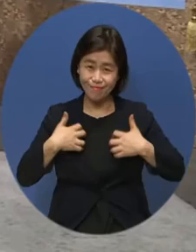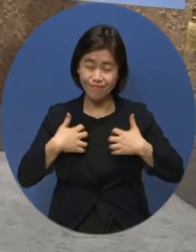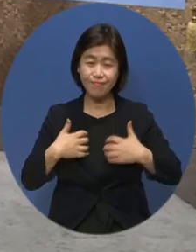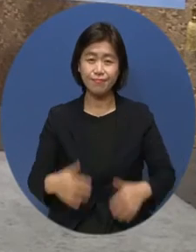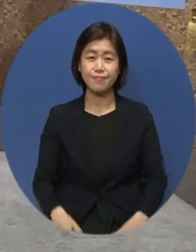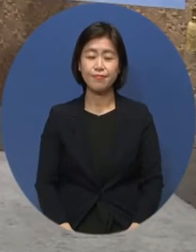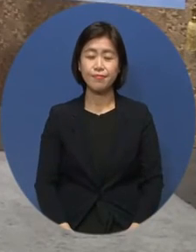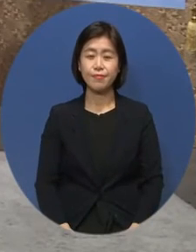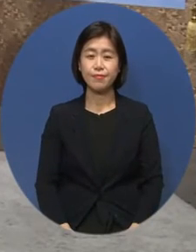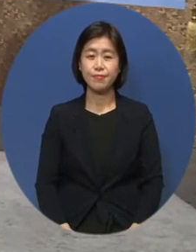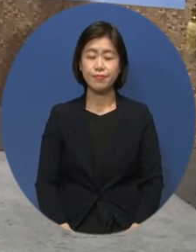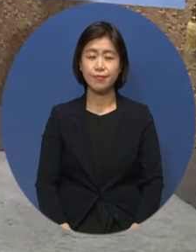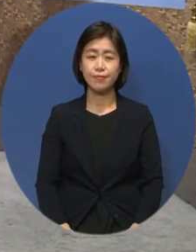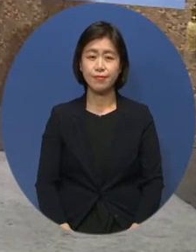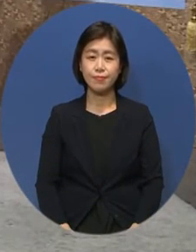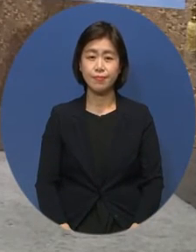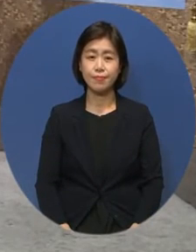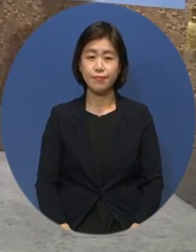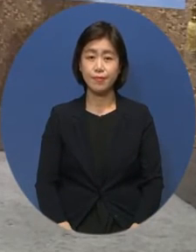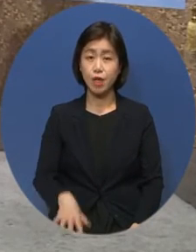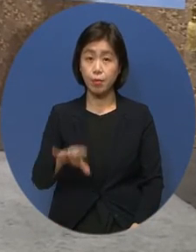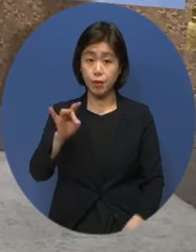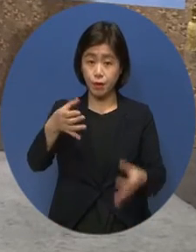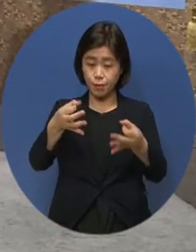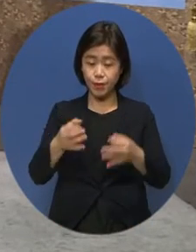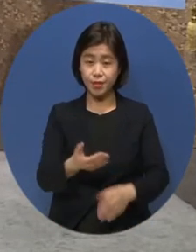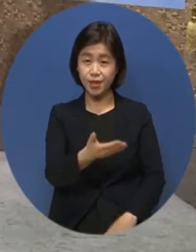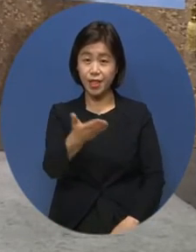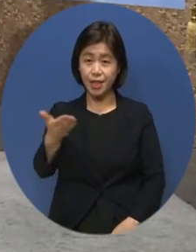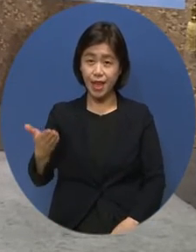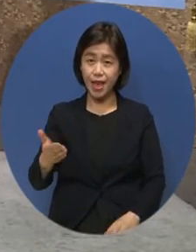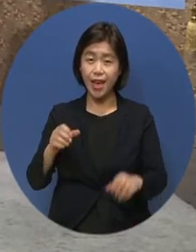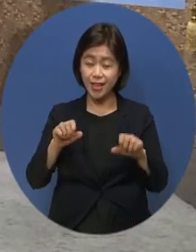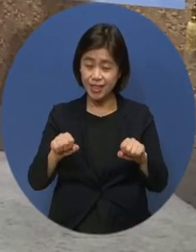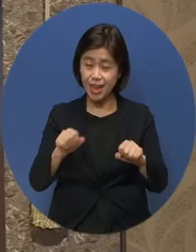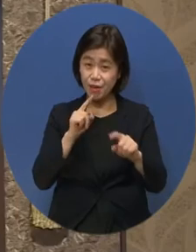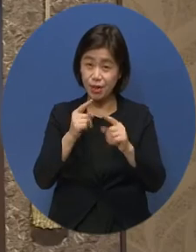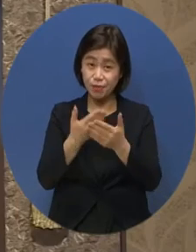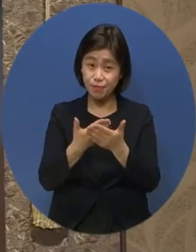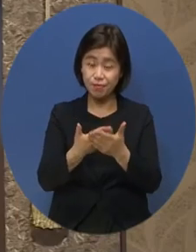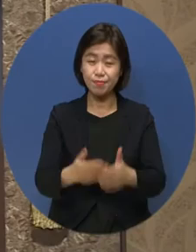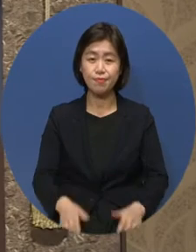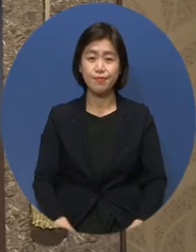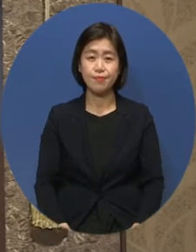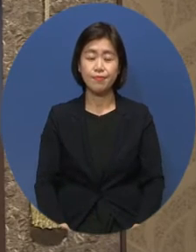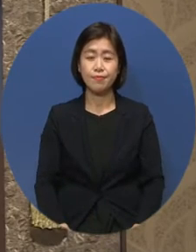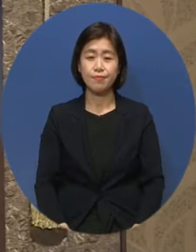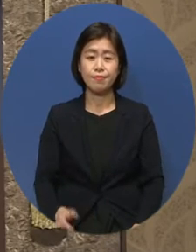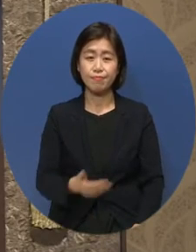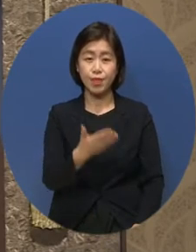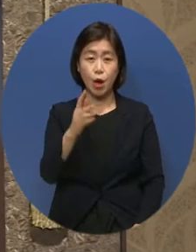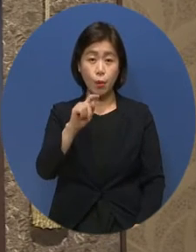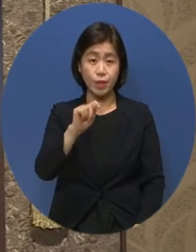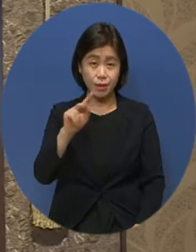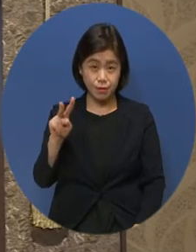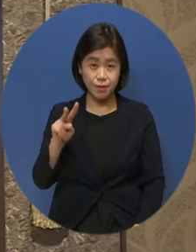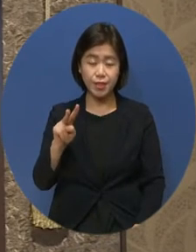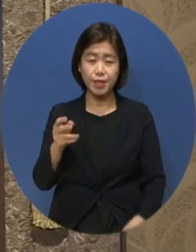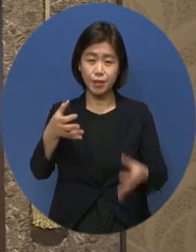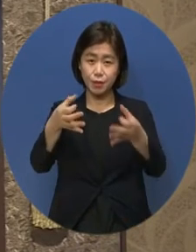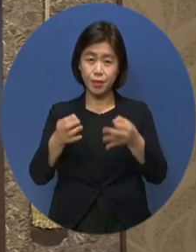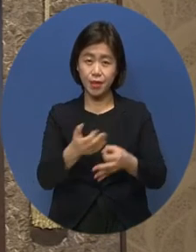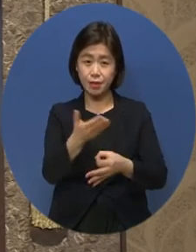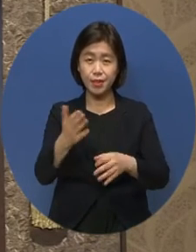방법 씨뷰 더해 반갑습니다 먼저 시청자 분들께 인사 한 말씀 해주시죠 4 벅 세트 b 시청자 여러분